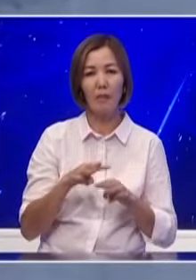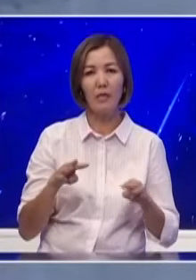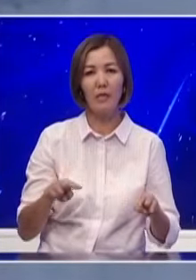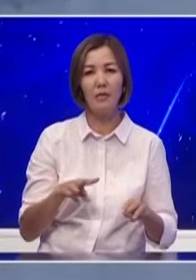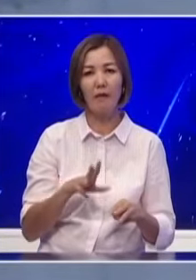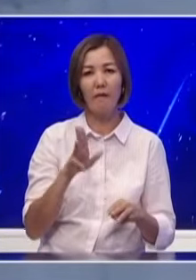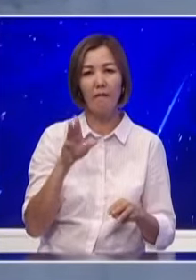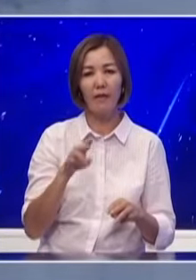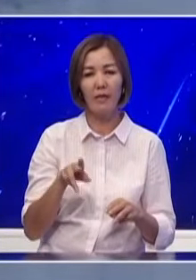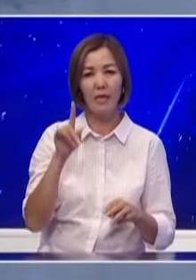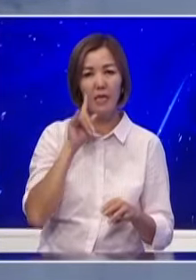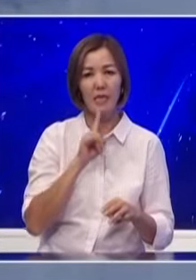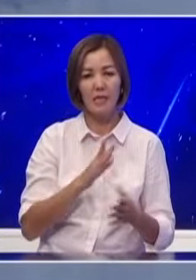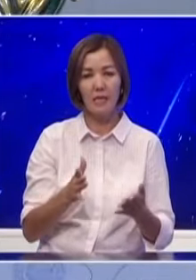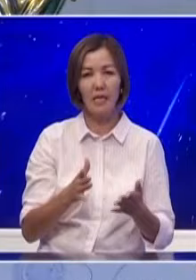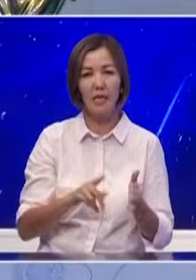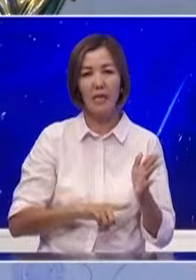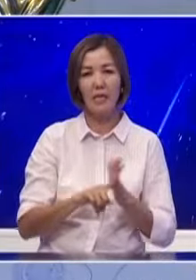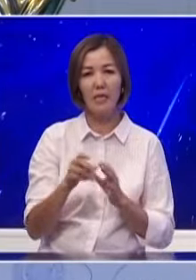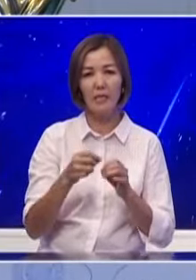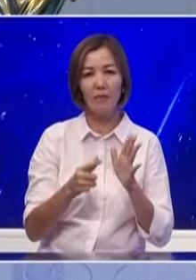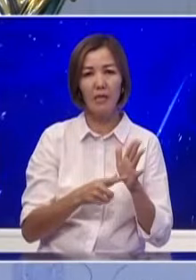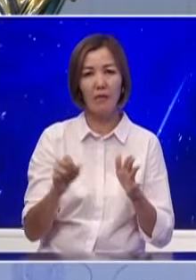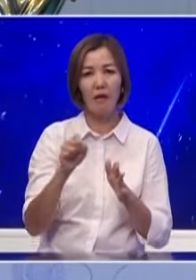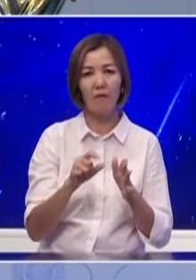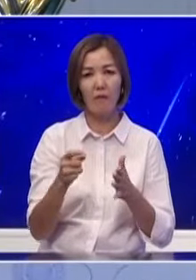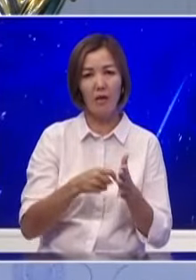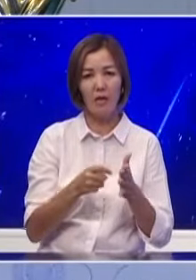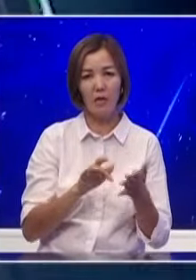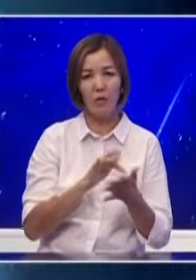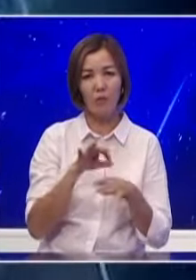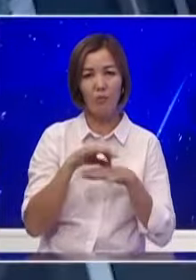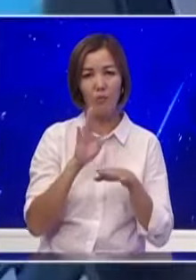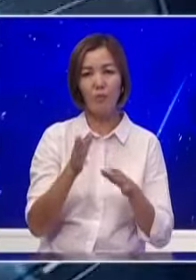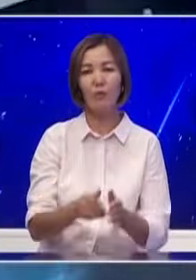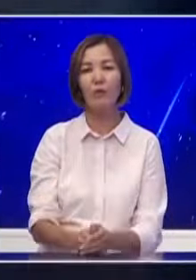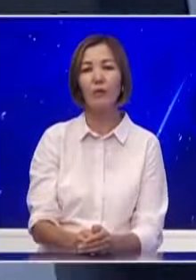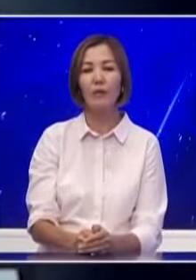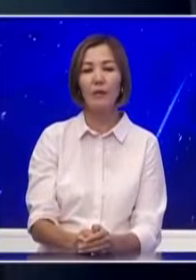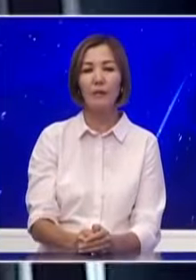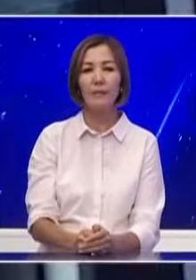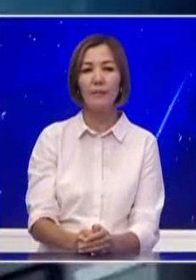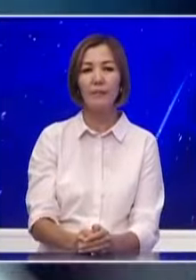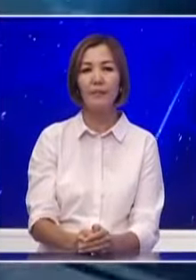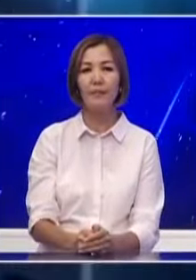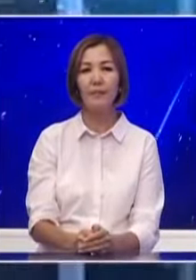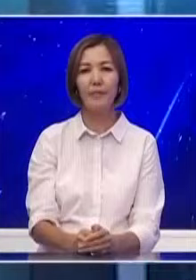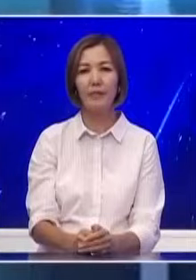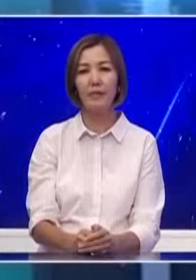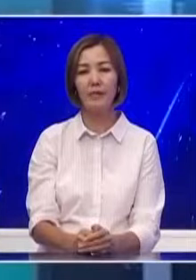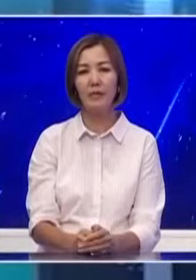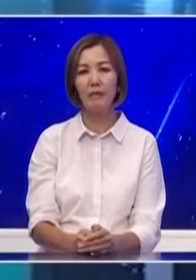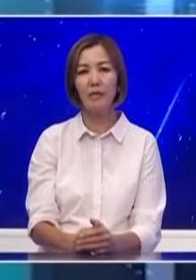дел Республики Казахстан, который стартует 17 августа в Караганде. Аружан Танеебаева, Бекжан Кенжебай, телеканал